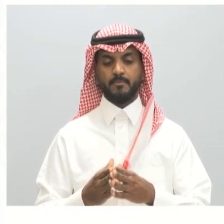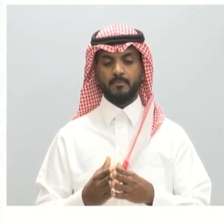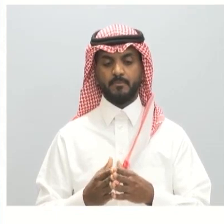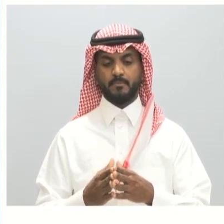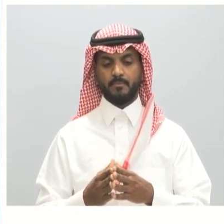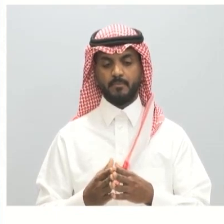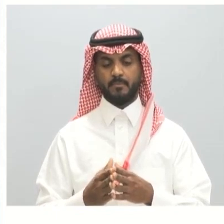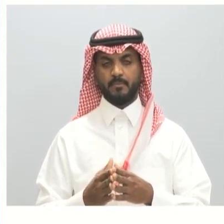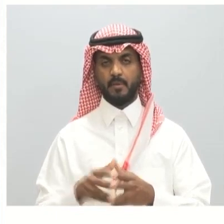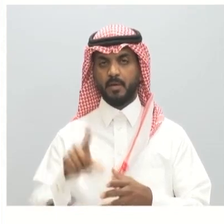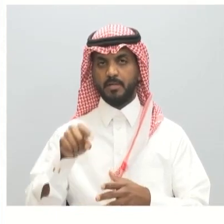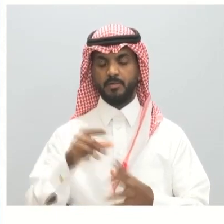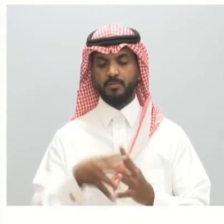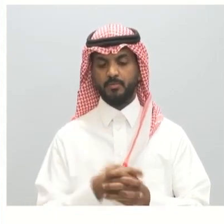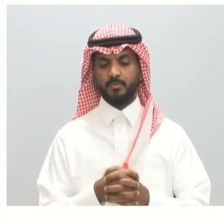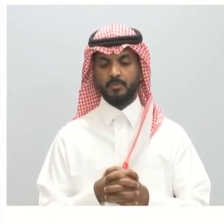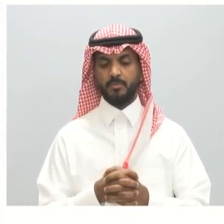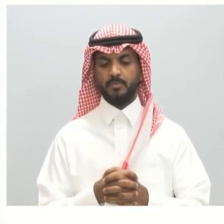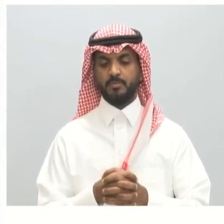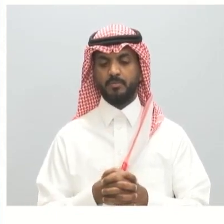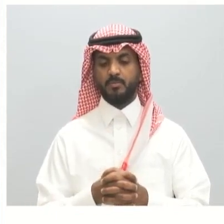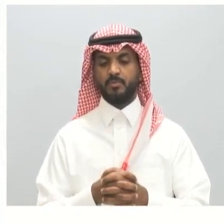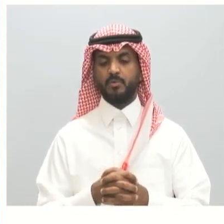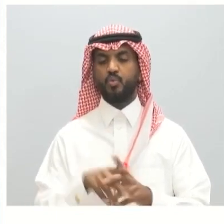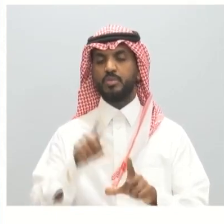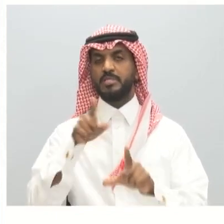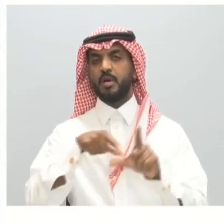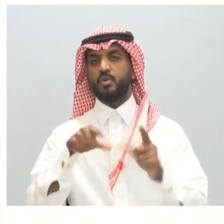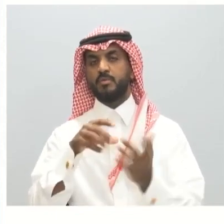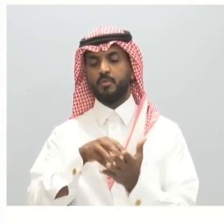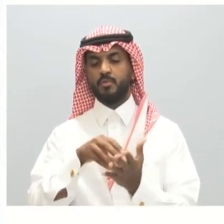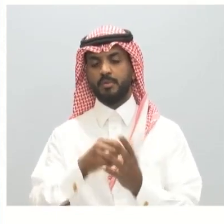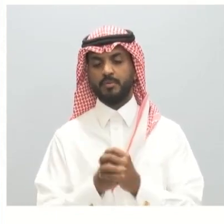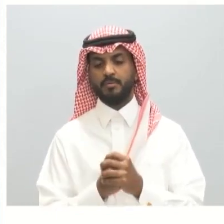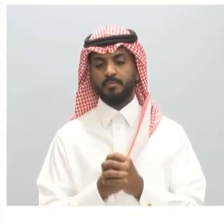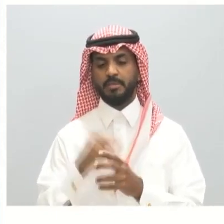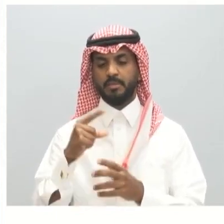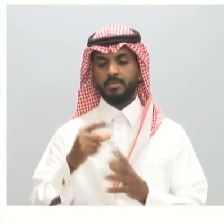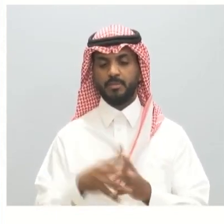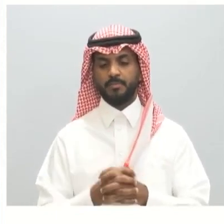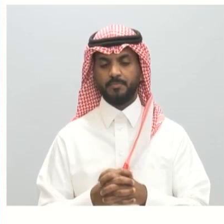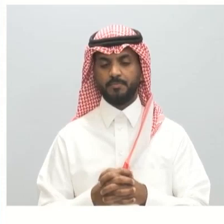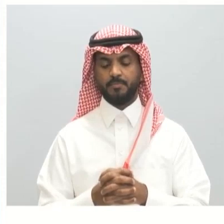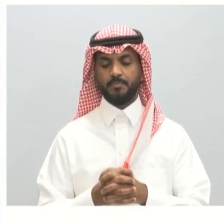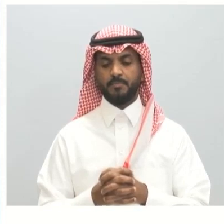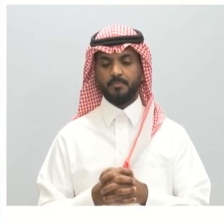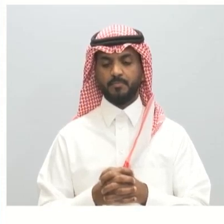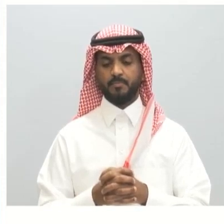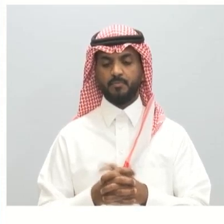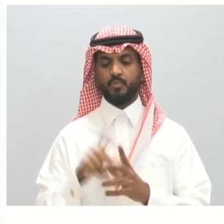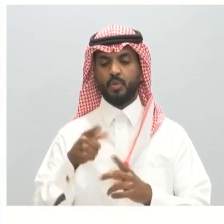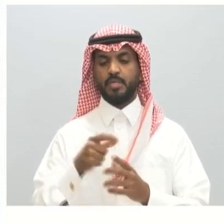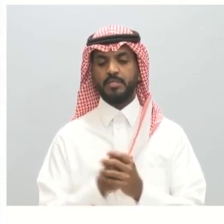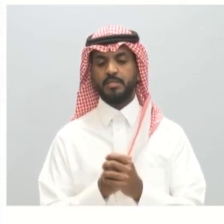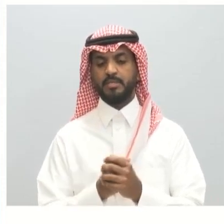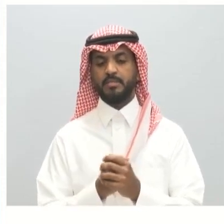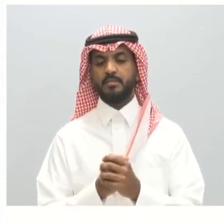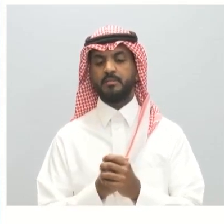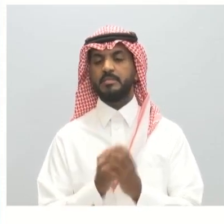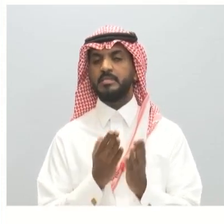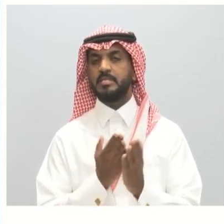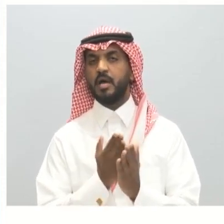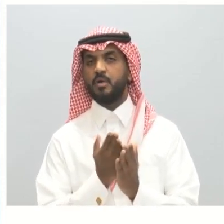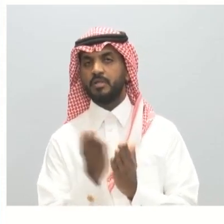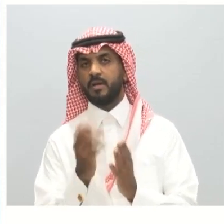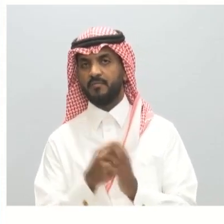الوظيفه احسنت زاويه موضع بالدرجات الوظيفه الاخيره تحدد زاويه انعطاف